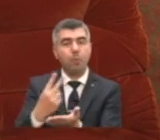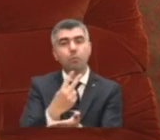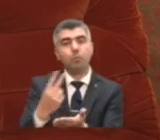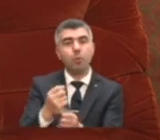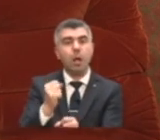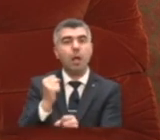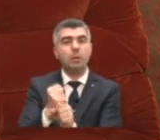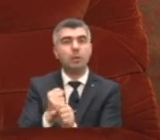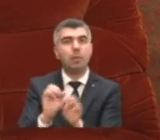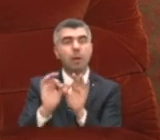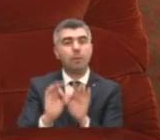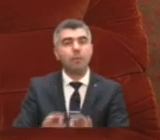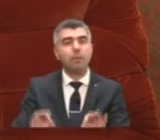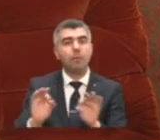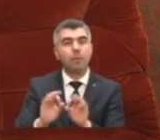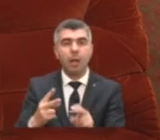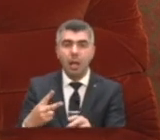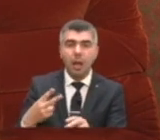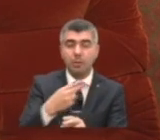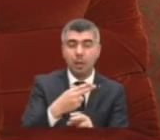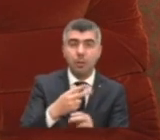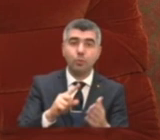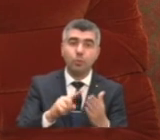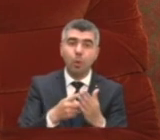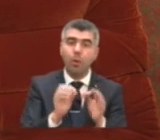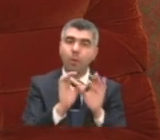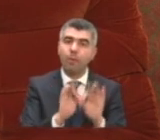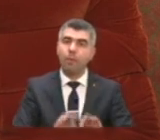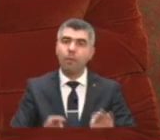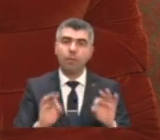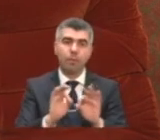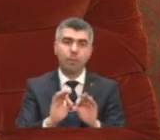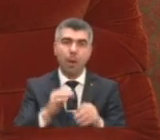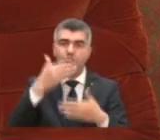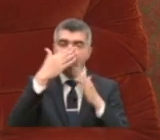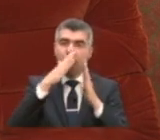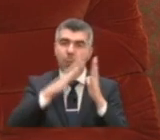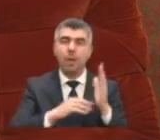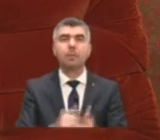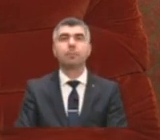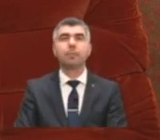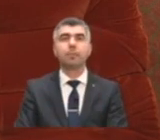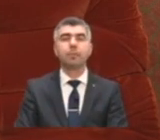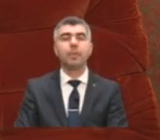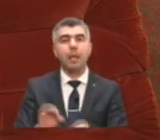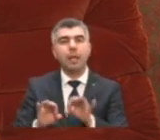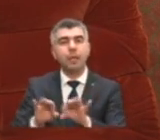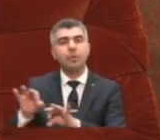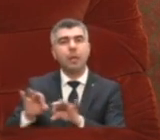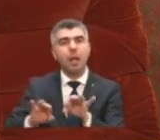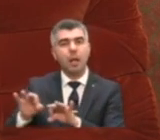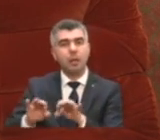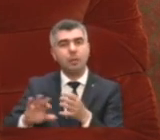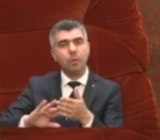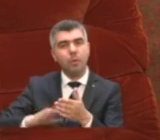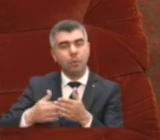فإنه لم يلاحظ كيف مشتو أي انقطاع أو عجز على مستوى تلبية احتياجات البلاد من الكهرباء. من بين الإجراءات اللي خدينا لتحسين